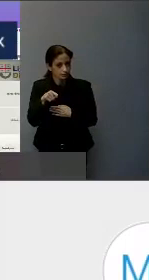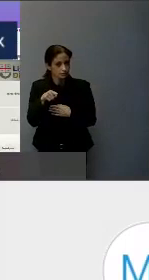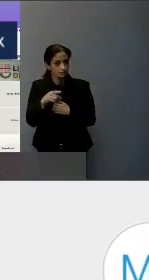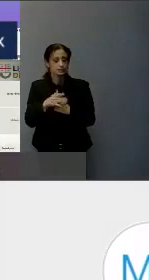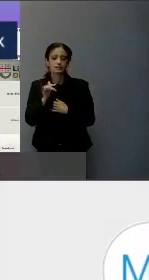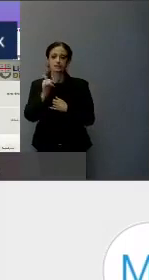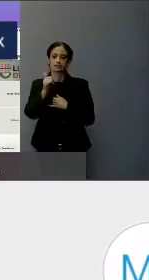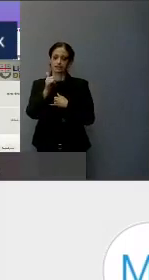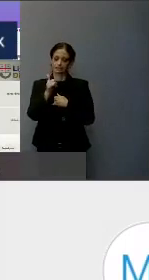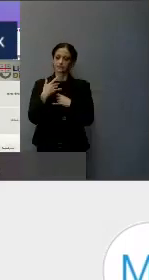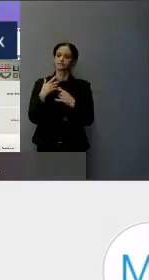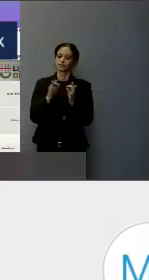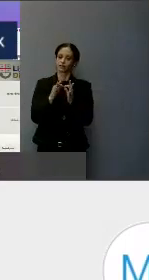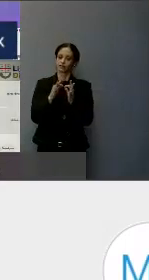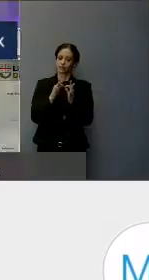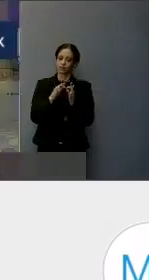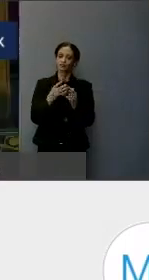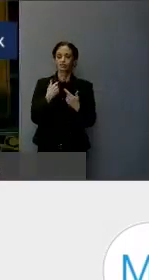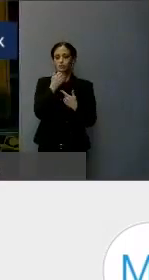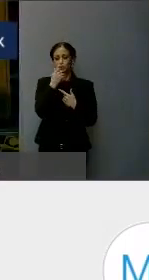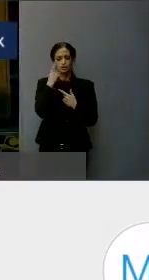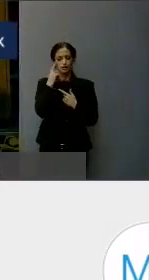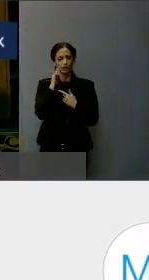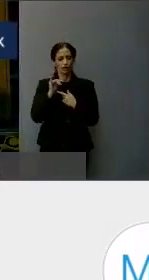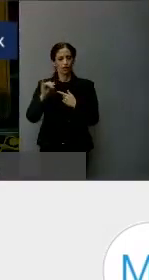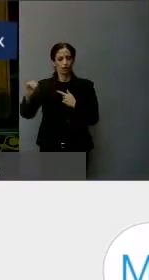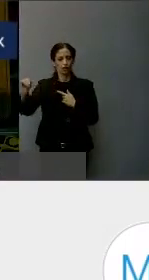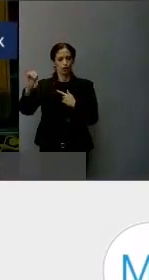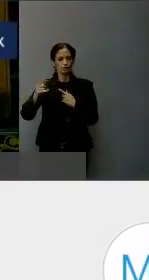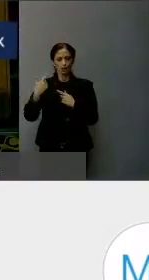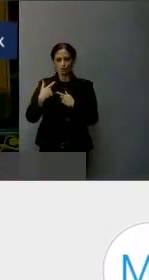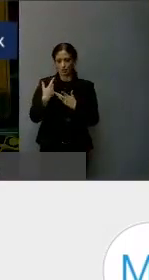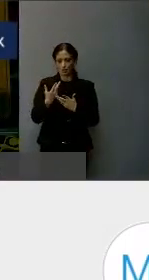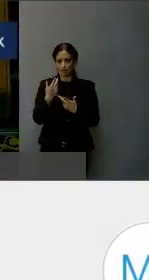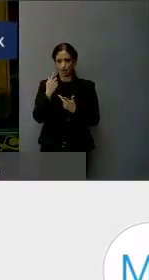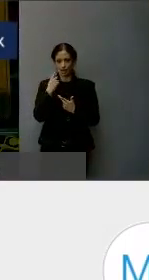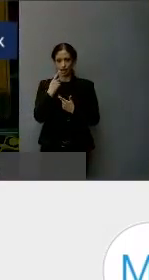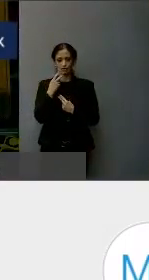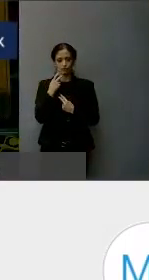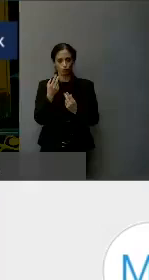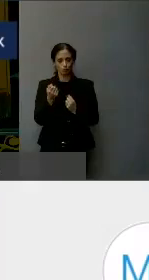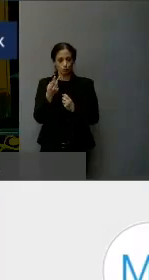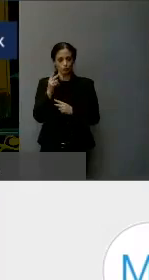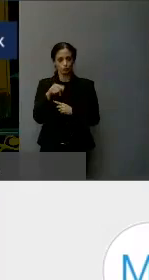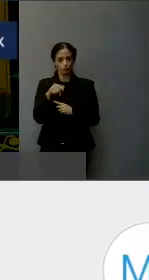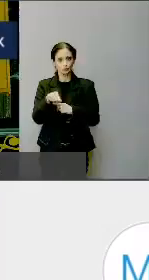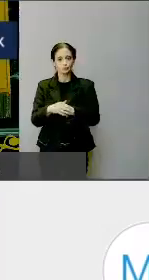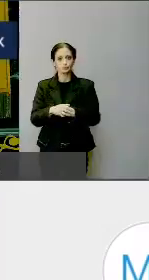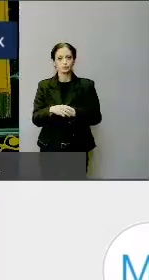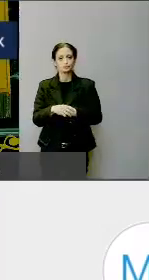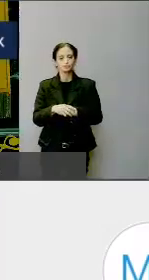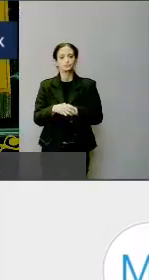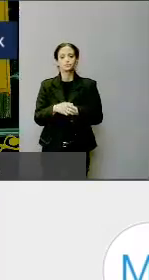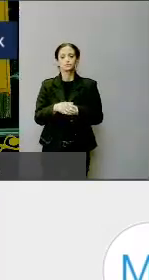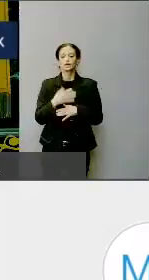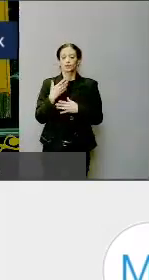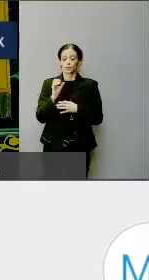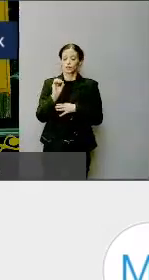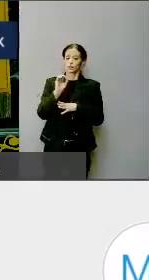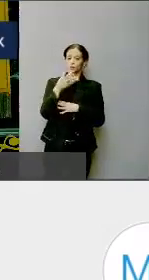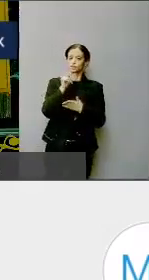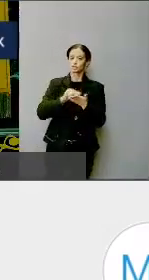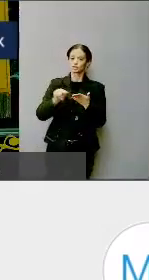favorevole ecco la sentiamo molto lontana ora prima era più accesa più squillante 15 voti